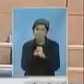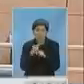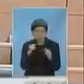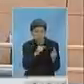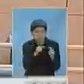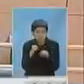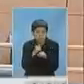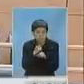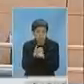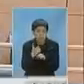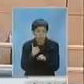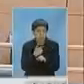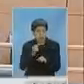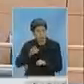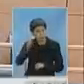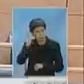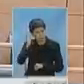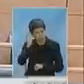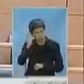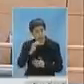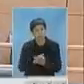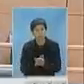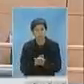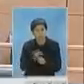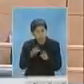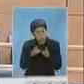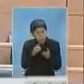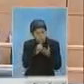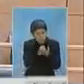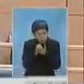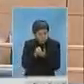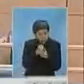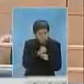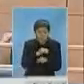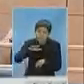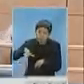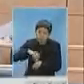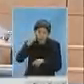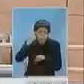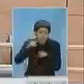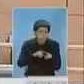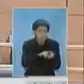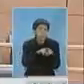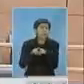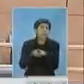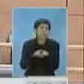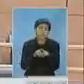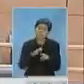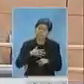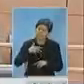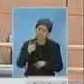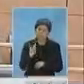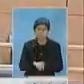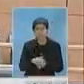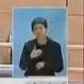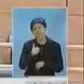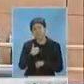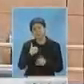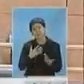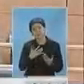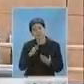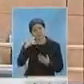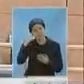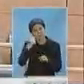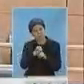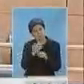เถียงกันครับต้องอภิปรายต้องหาทางออกก็ทุกคนเห็นตรงกันว่าที่ผ่านมามันเจ็บปวดเสียหายกันยังไงแล้วต่อ